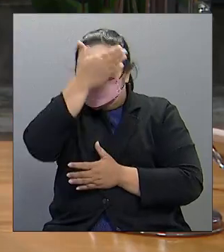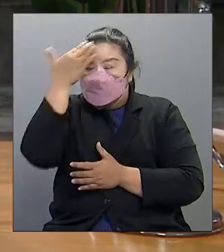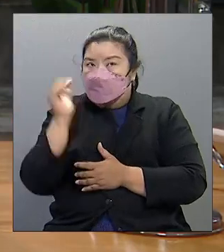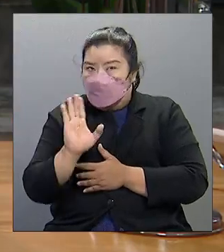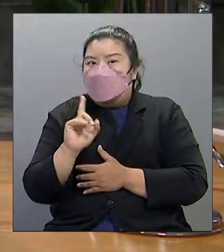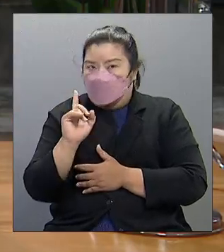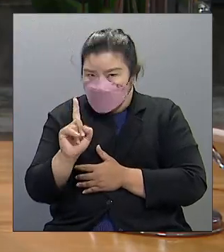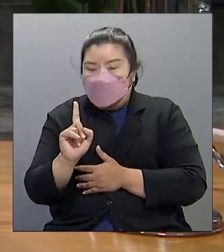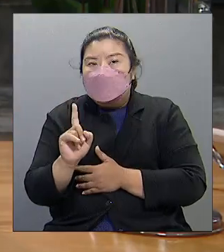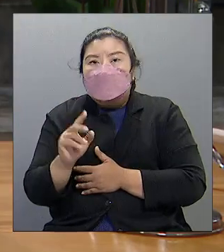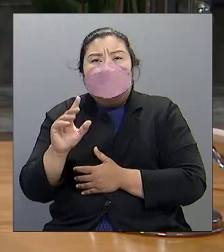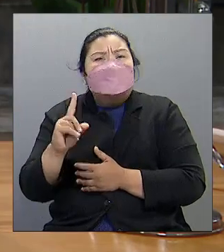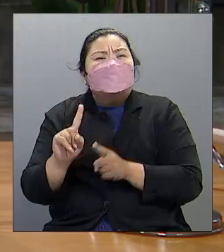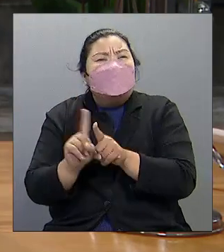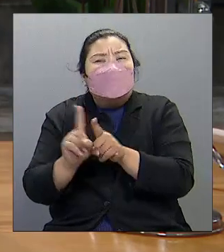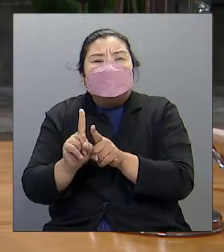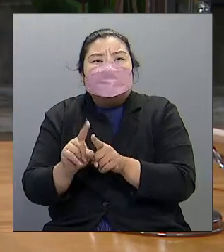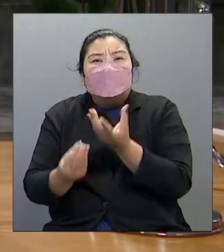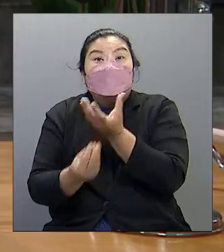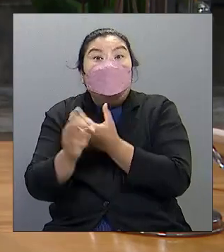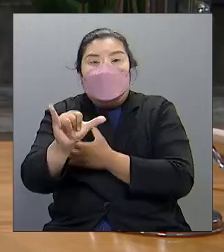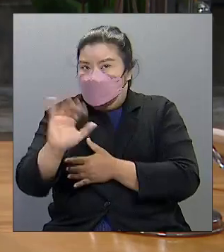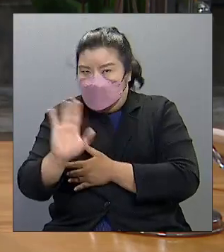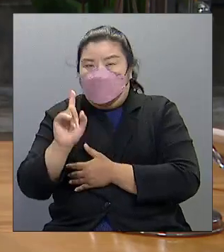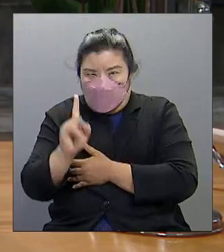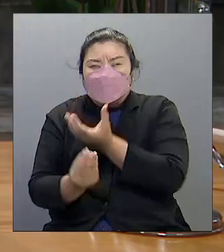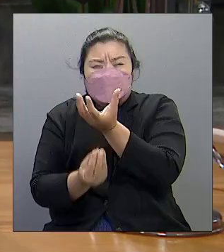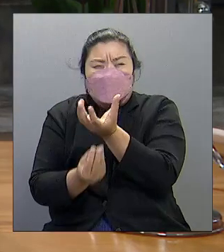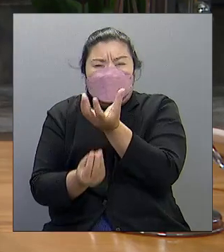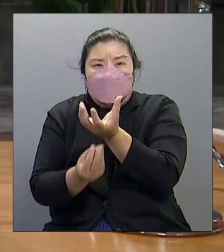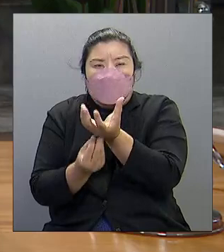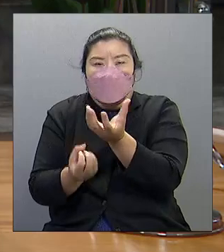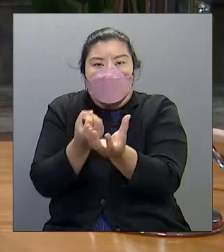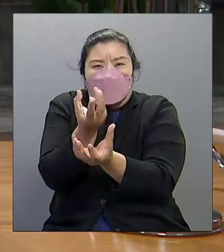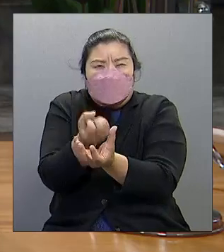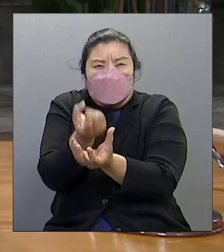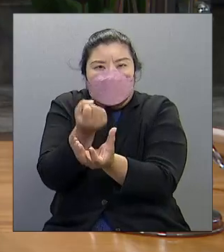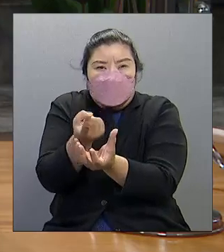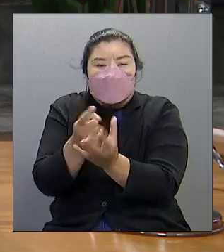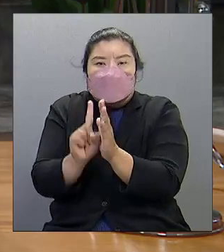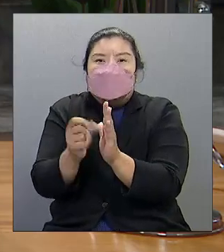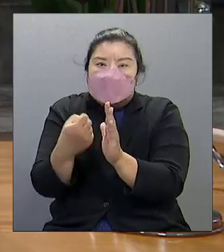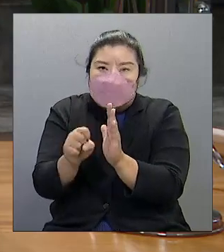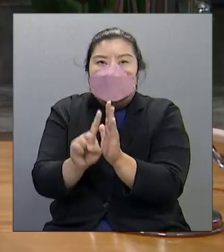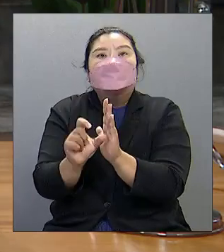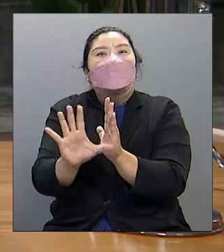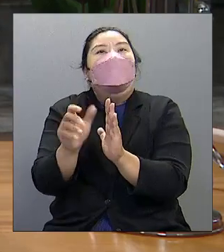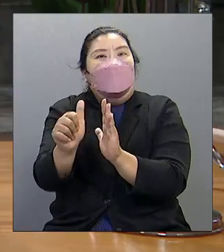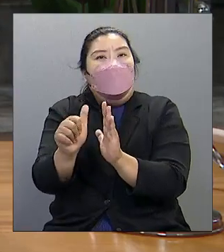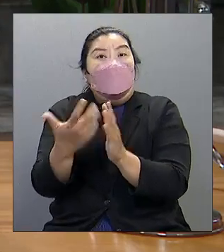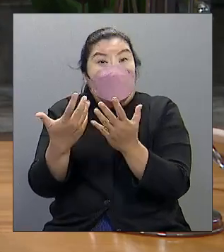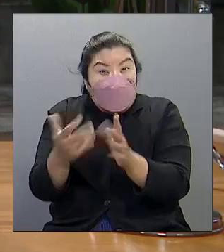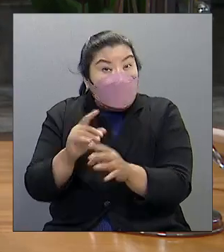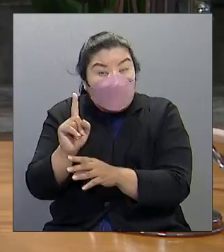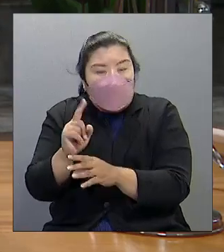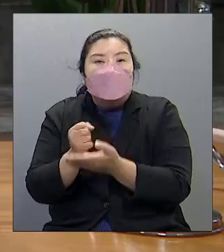าน่อไม้ดิบไม่คว กินต้องต้งเสด้น้ำเดือดให้เดืดจัดอย่างน้อย 10 ถึ 15 นาทีทำแบบน